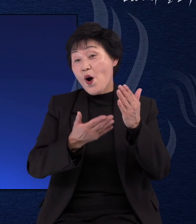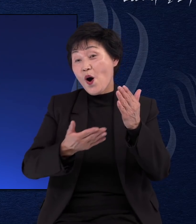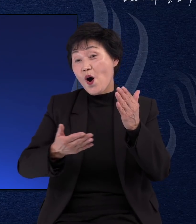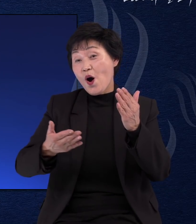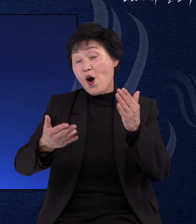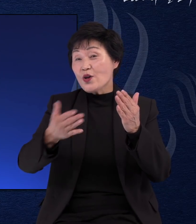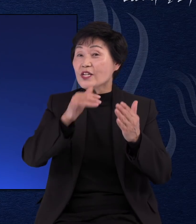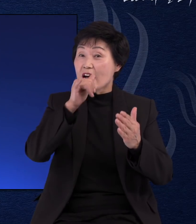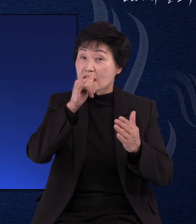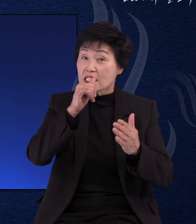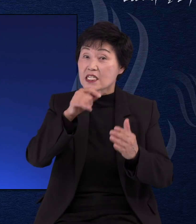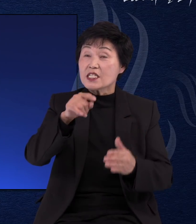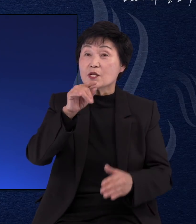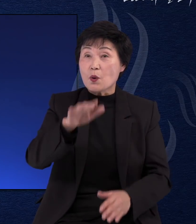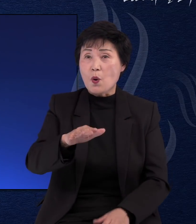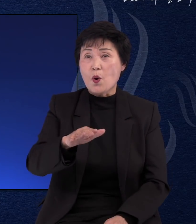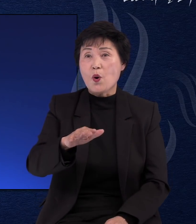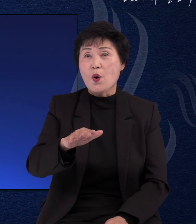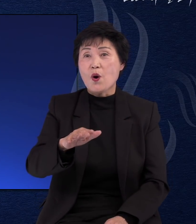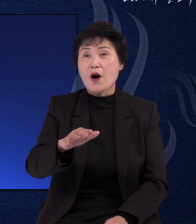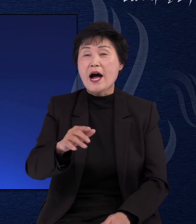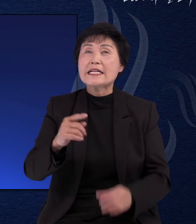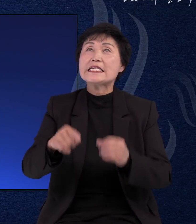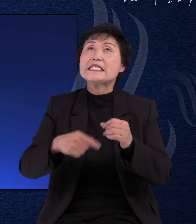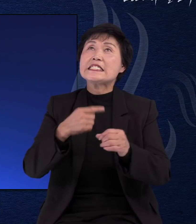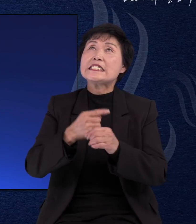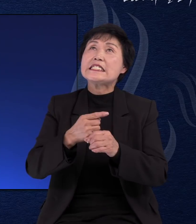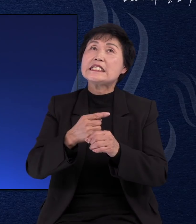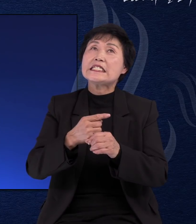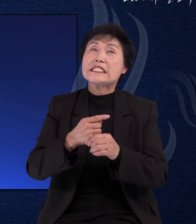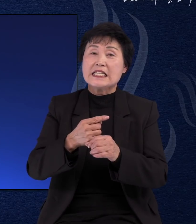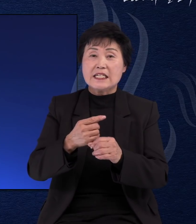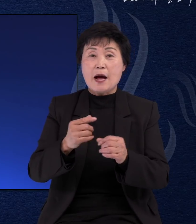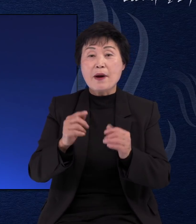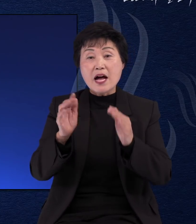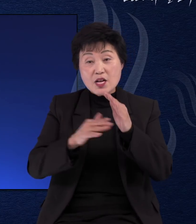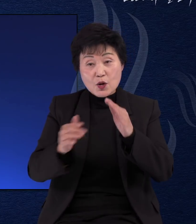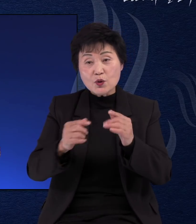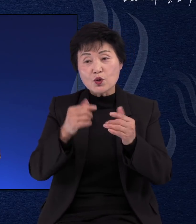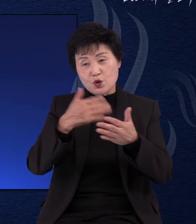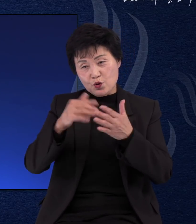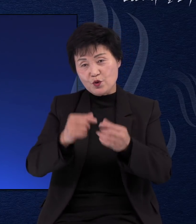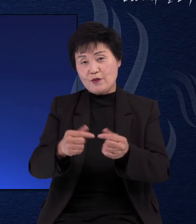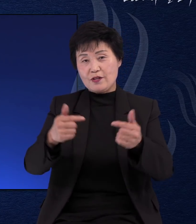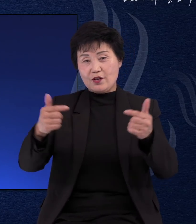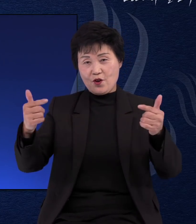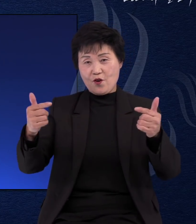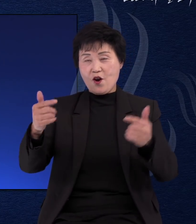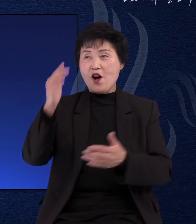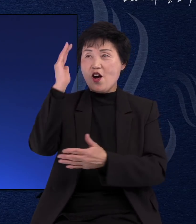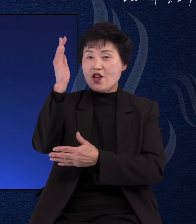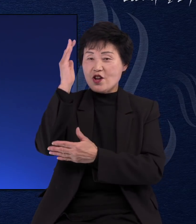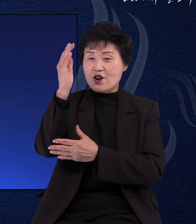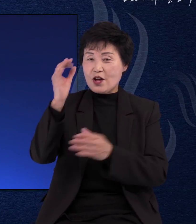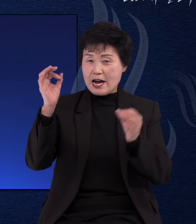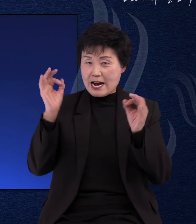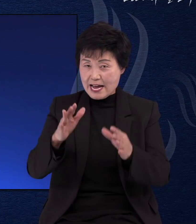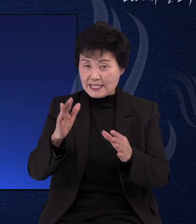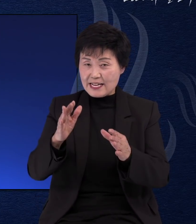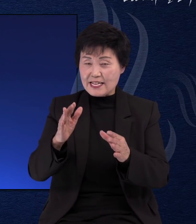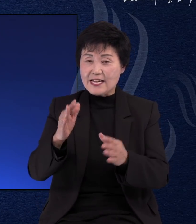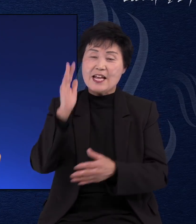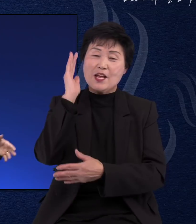되는 성도가 1년 지났으니까 좀 성장을 해서 뭐 설교도 그냥 간단하게 하고 한 달 후에 가기로 했으니까